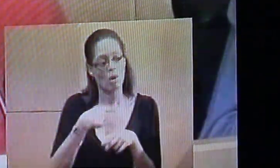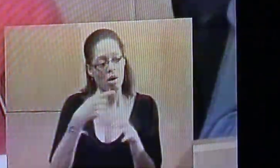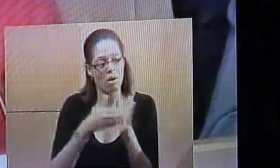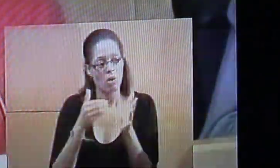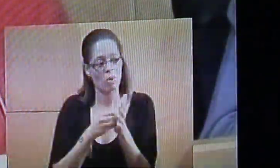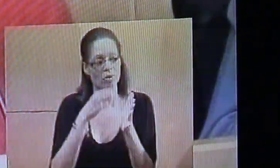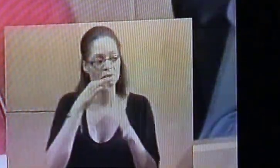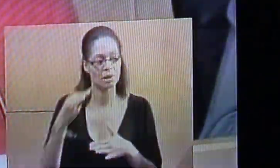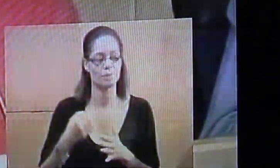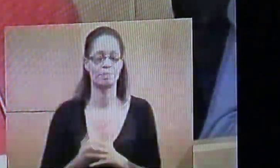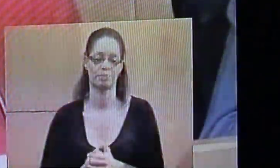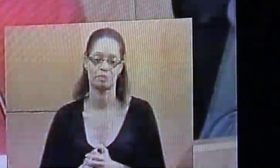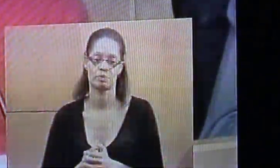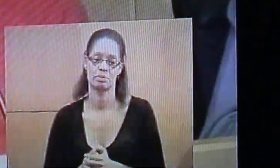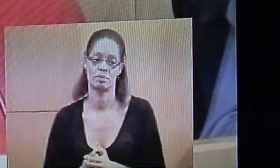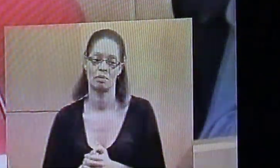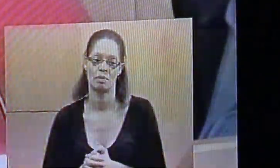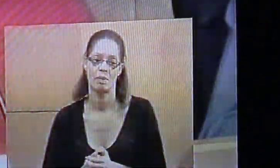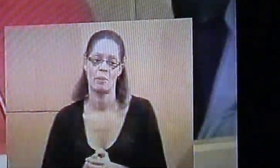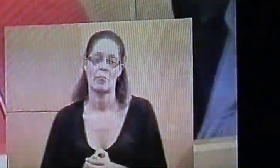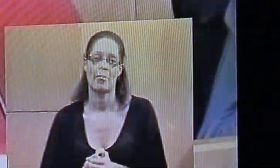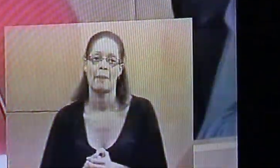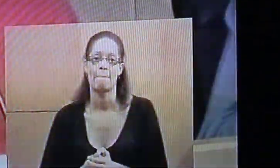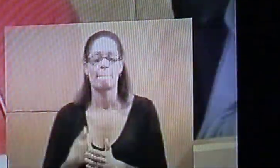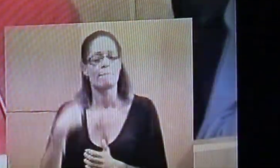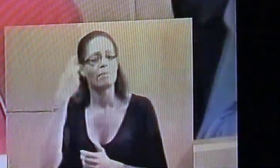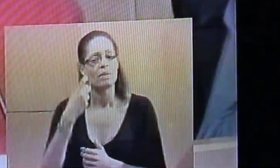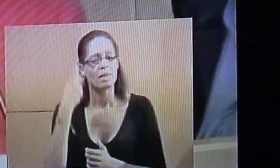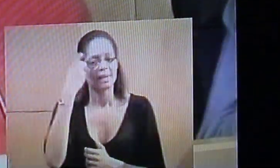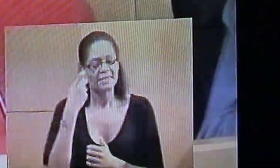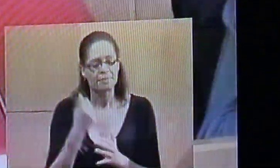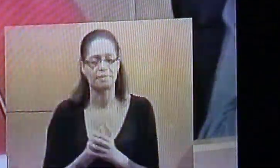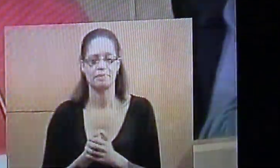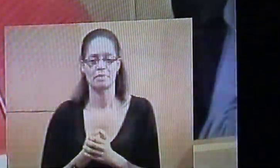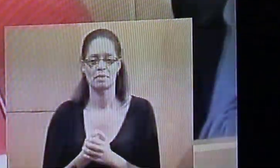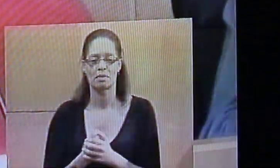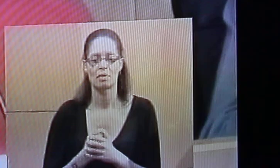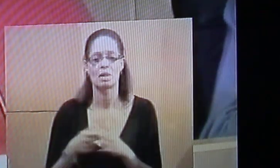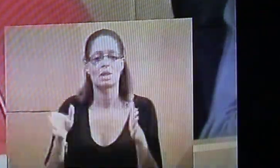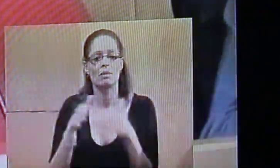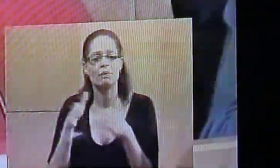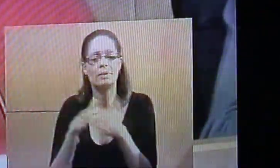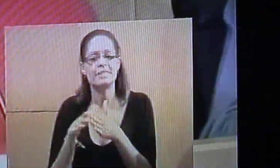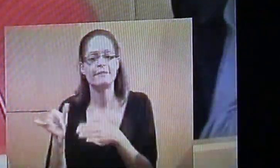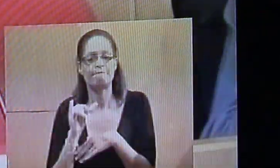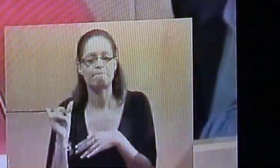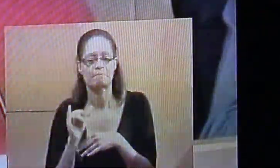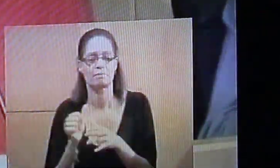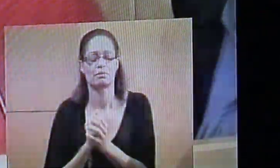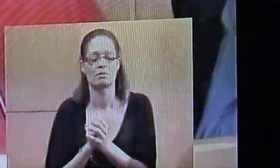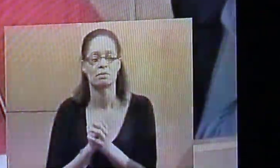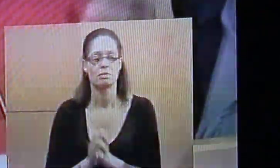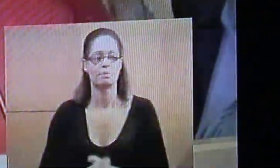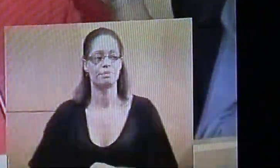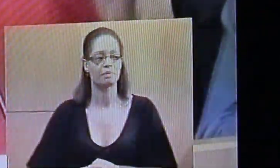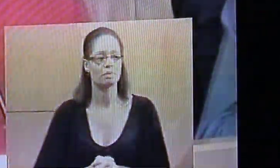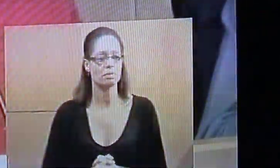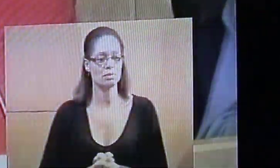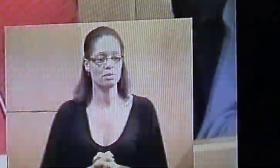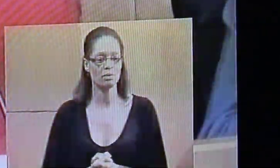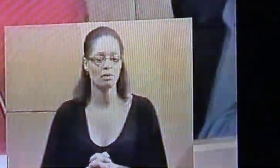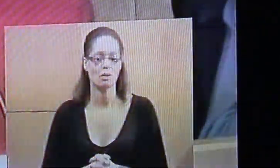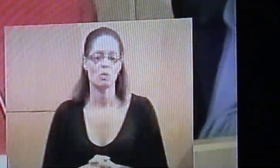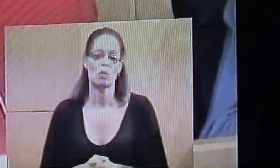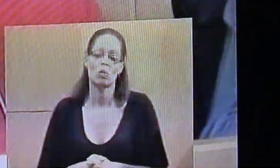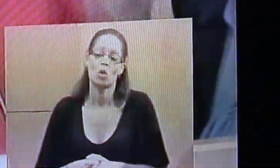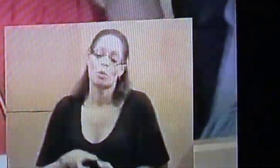rappeler. Je me pose la question, est-ce que ceux qui... Alors on va me dire que je